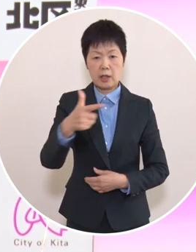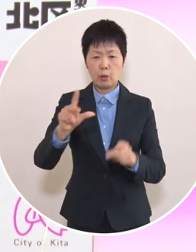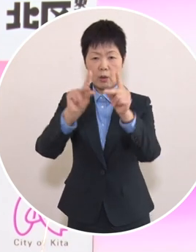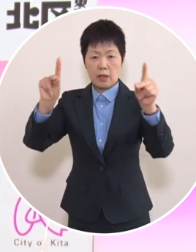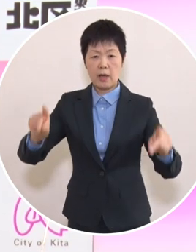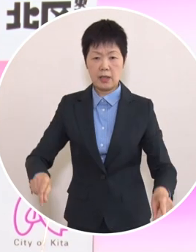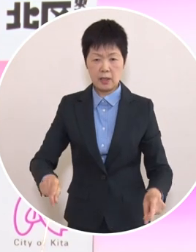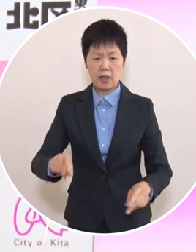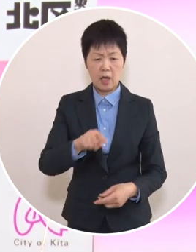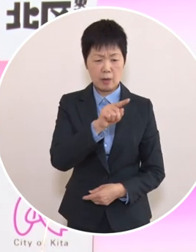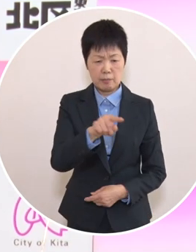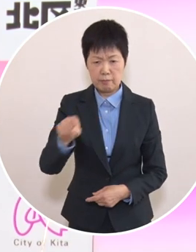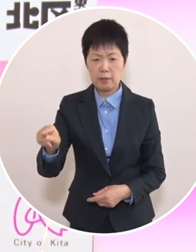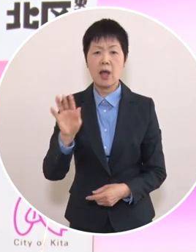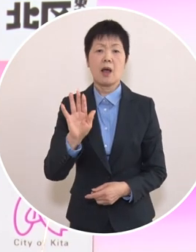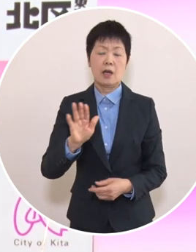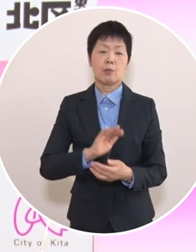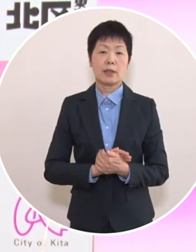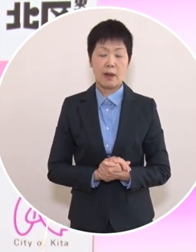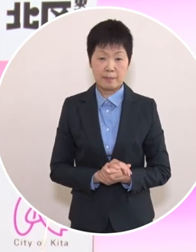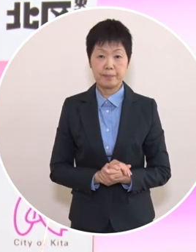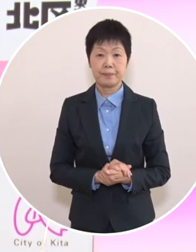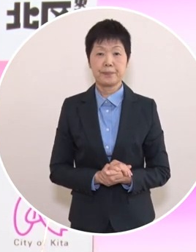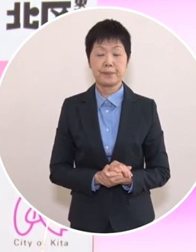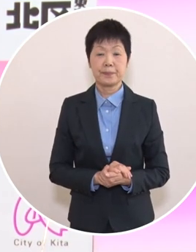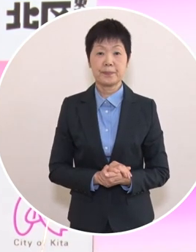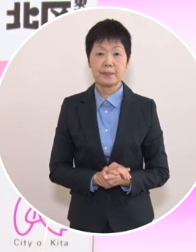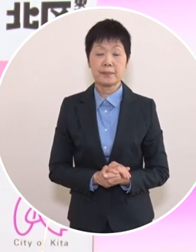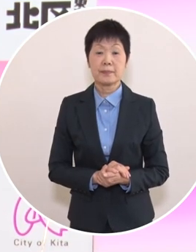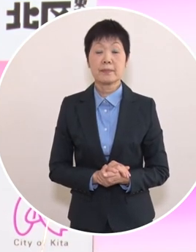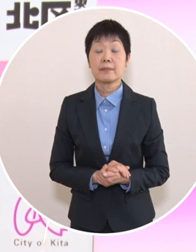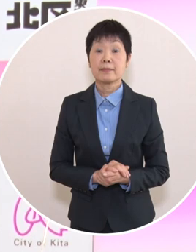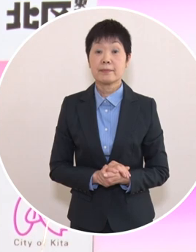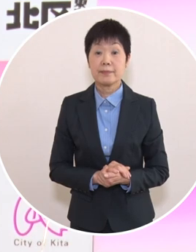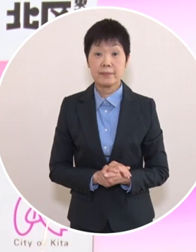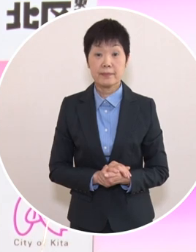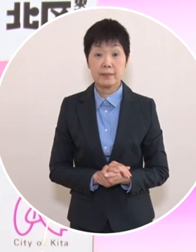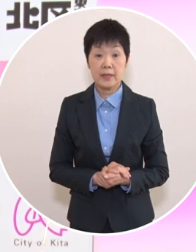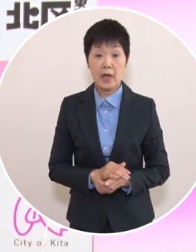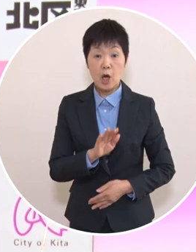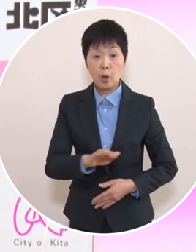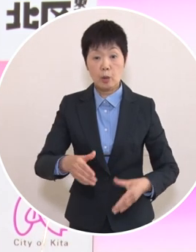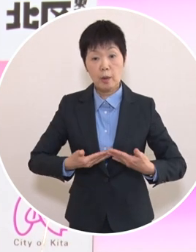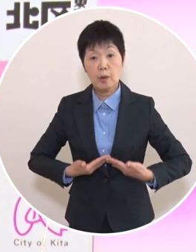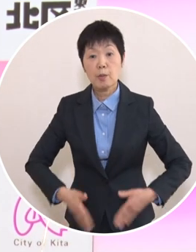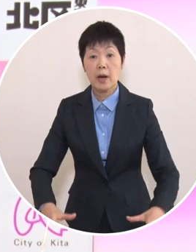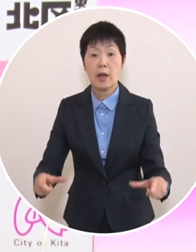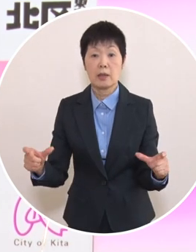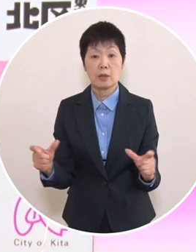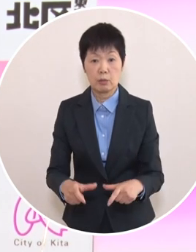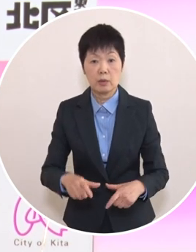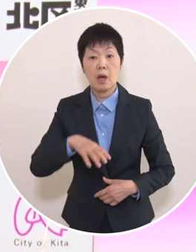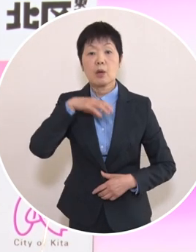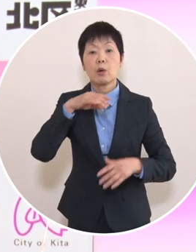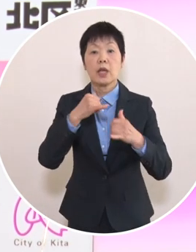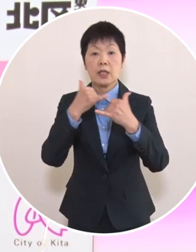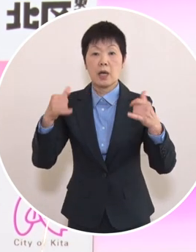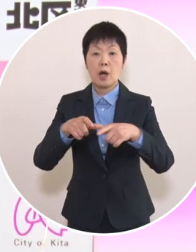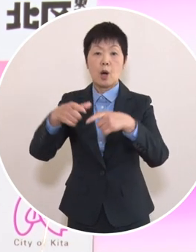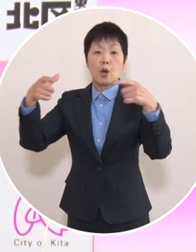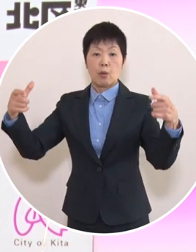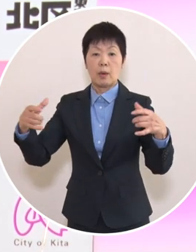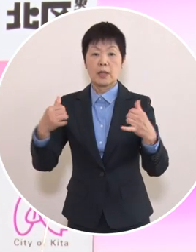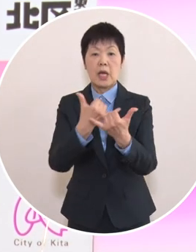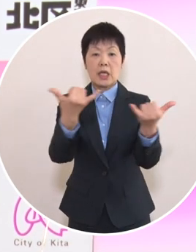課題が浮かび上がりました進展する少子高齢化や増大する